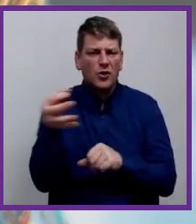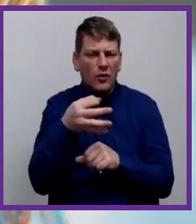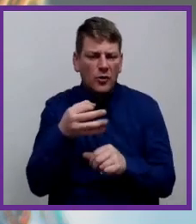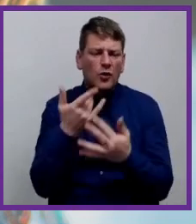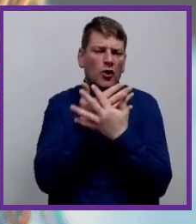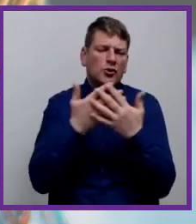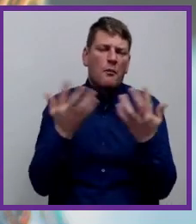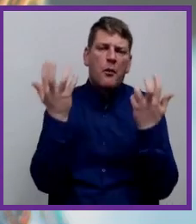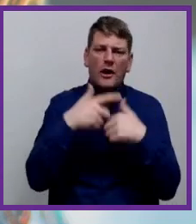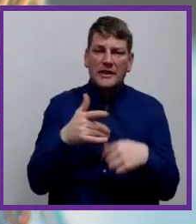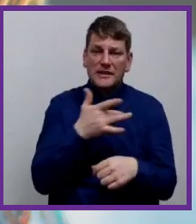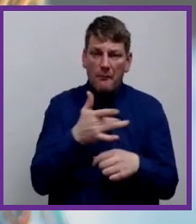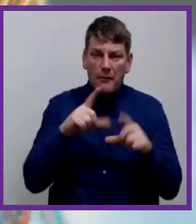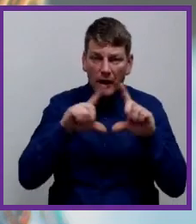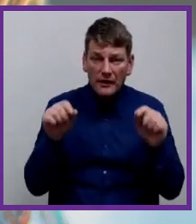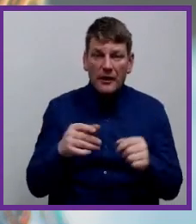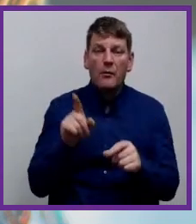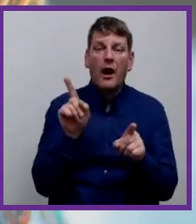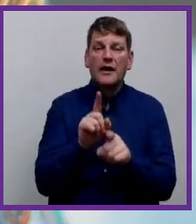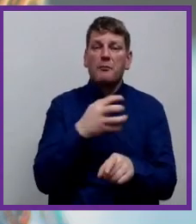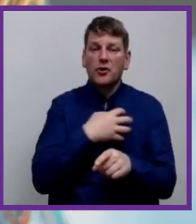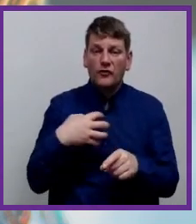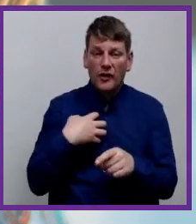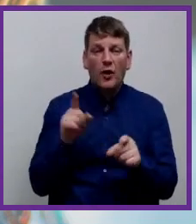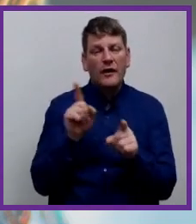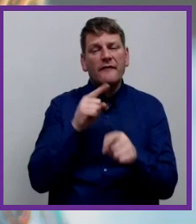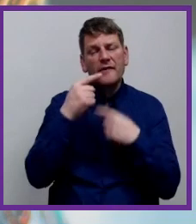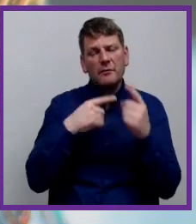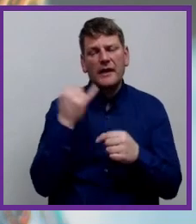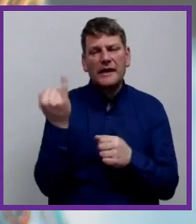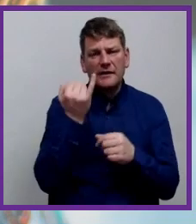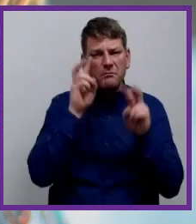dažādām politiskām partijām, pat no pašvaldībām. Un ļoti vienmēr interesanti